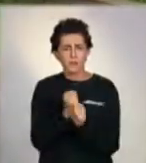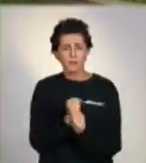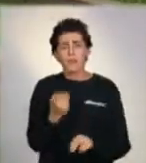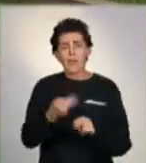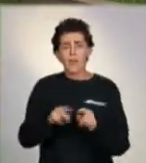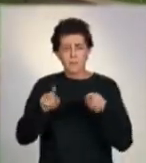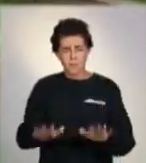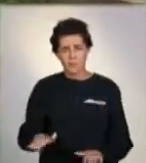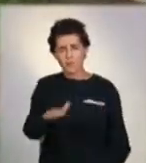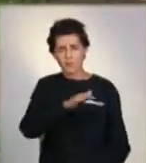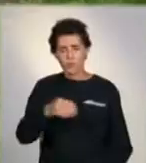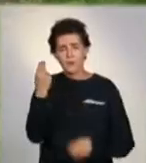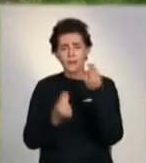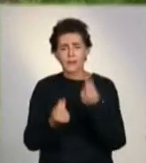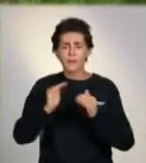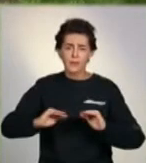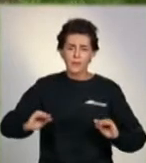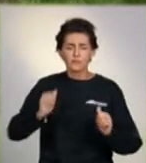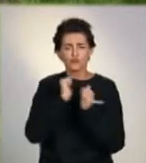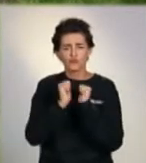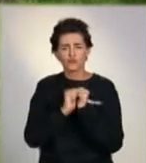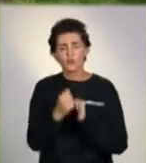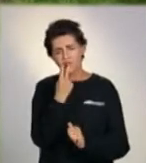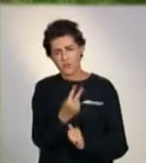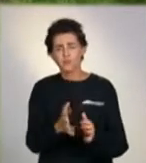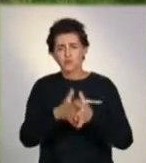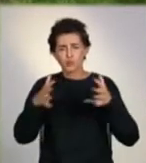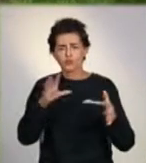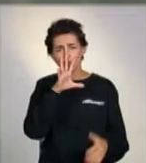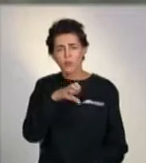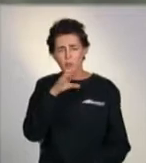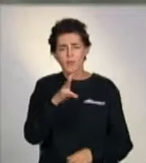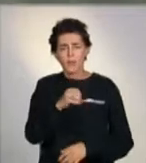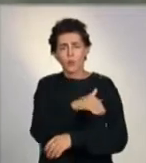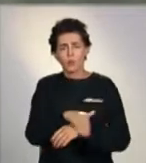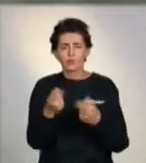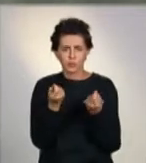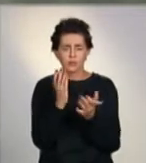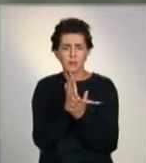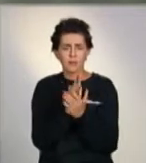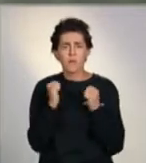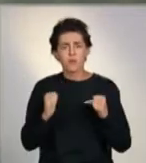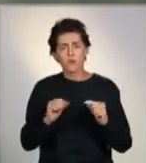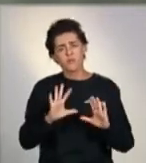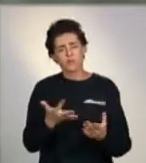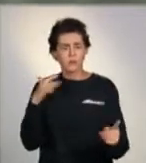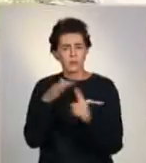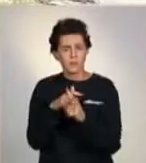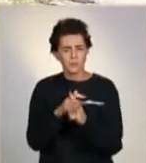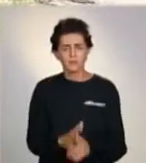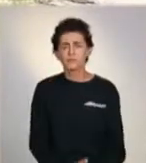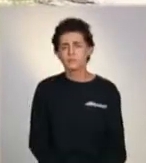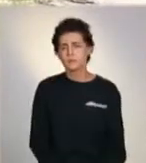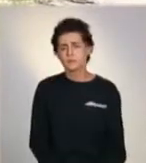ж майданчику бавляться діти. Кажуть, частенько зустрічали великого собаку на вулиці і бояться, що колись той може напасти.